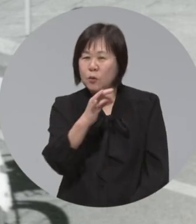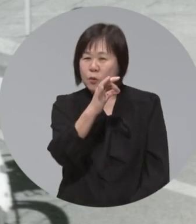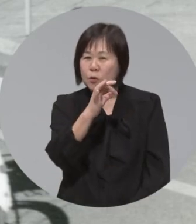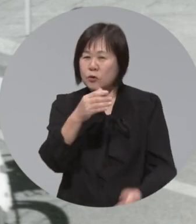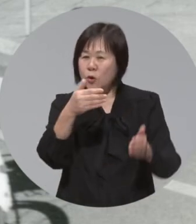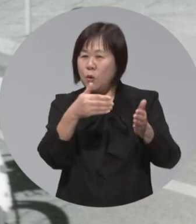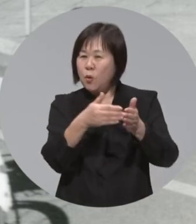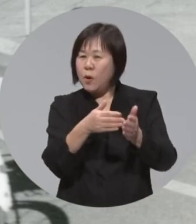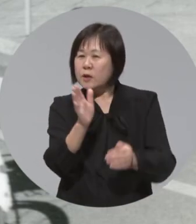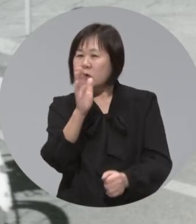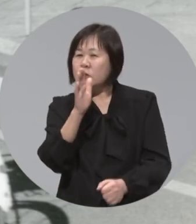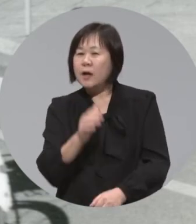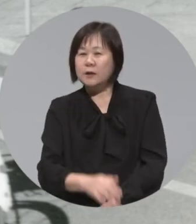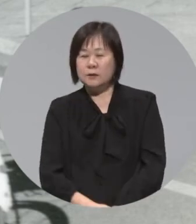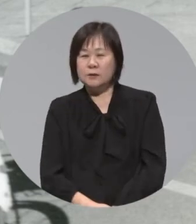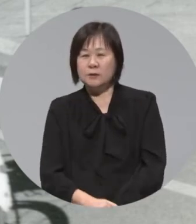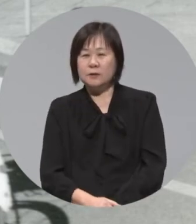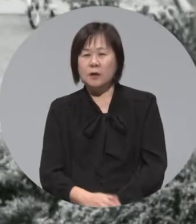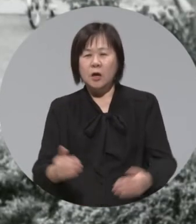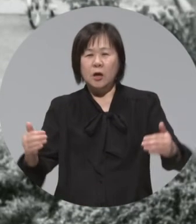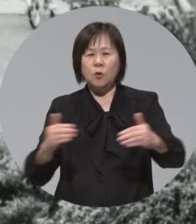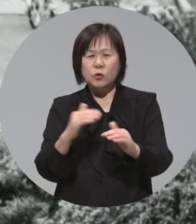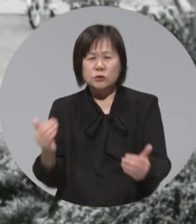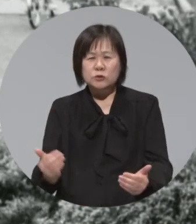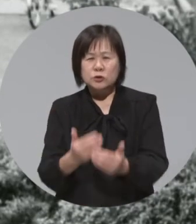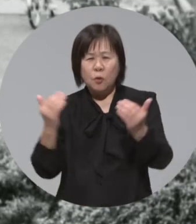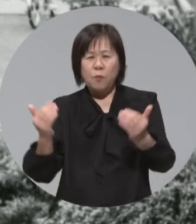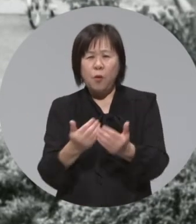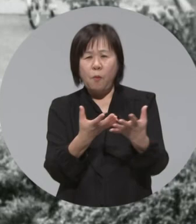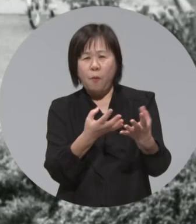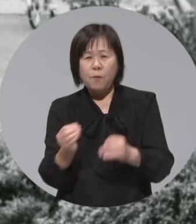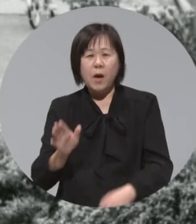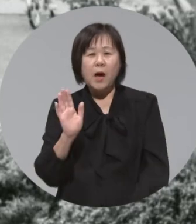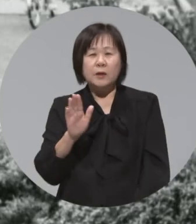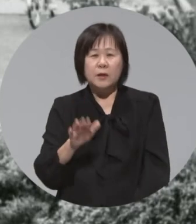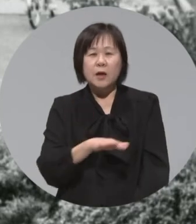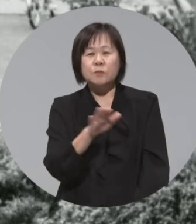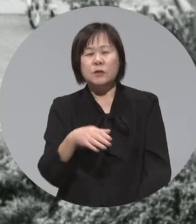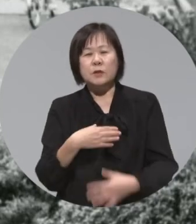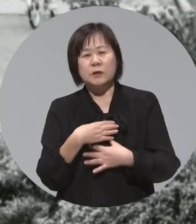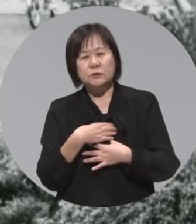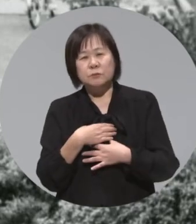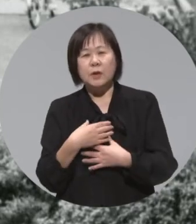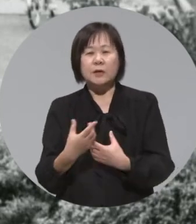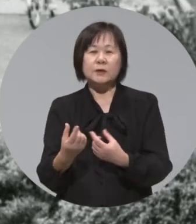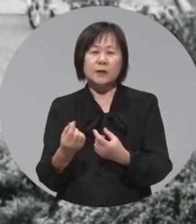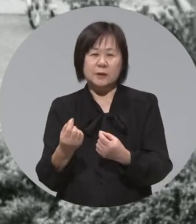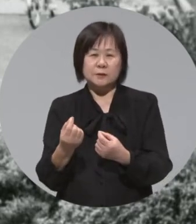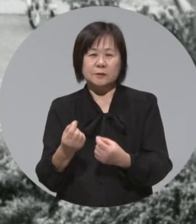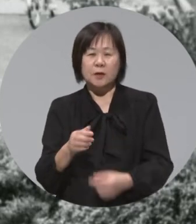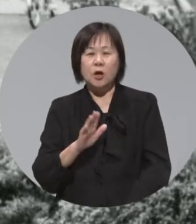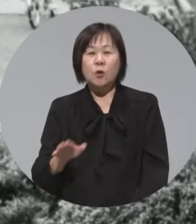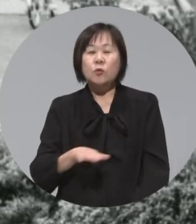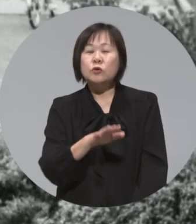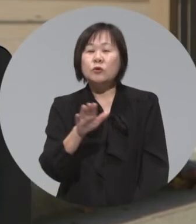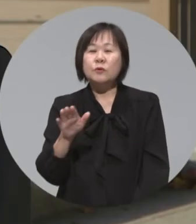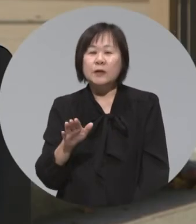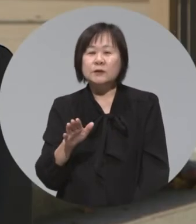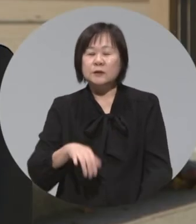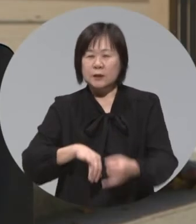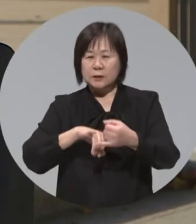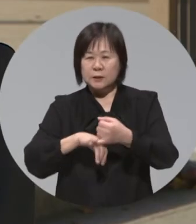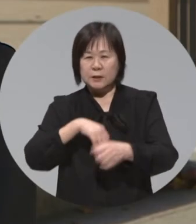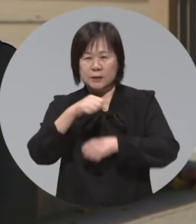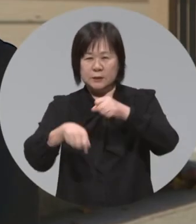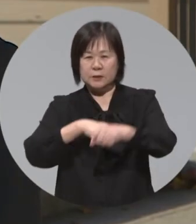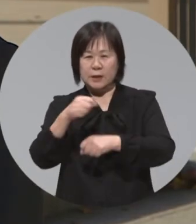で、交通事故が非常に多くてみんなが心配をしてたんですよね。子どもたちにぜひ自転